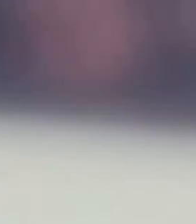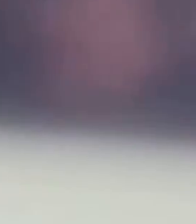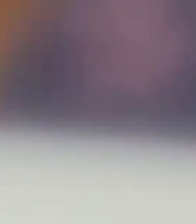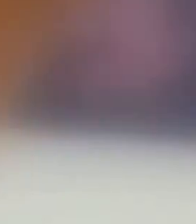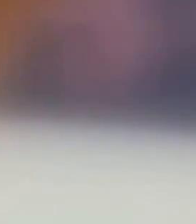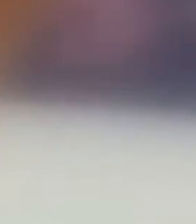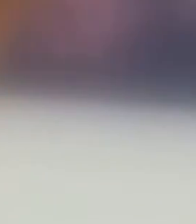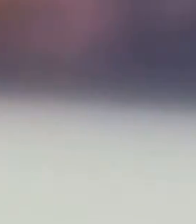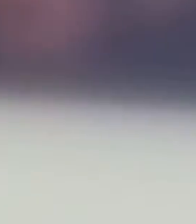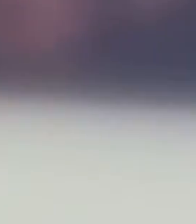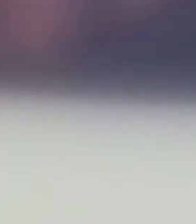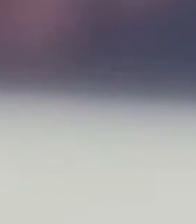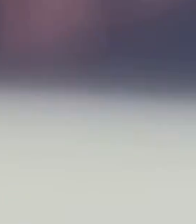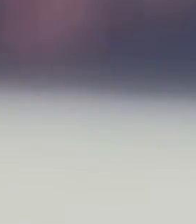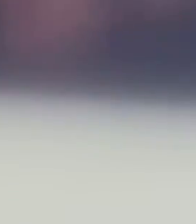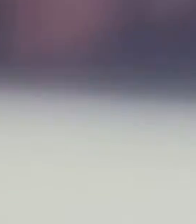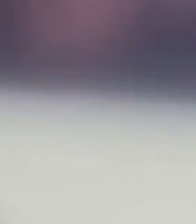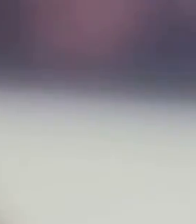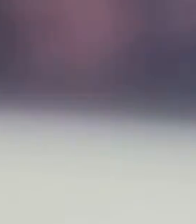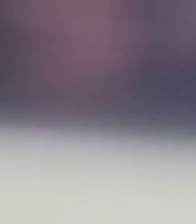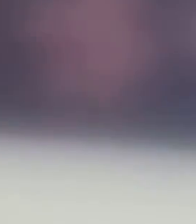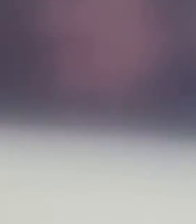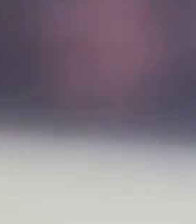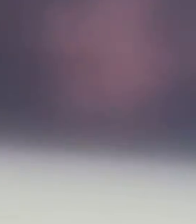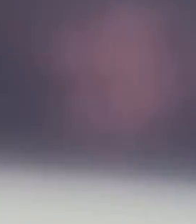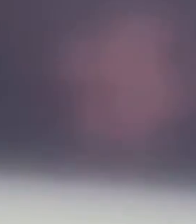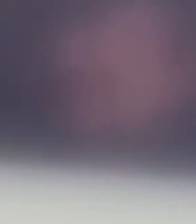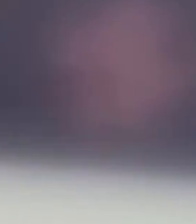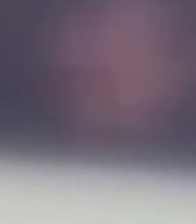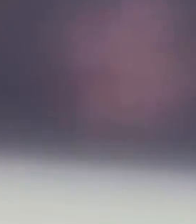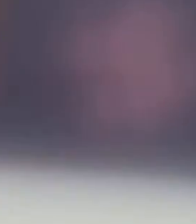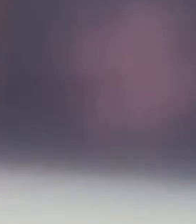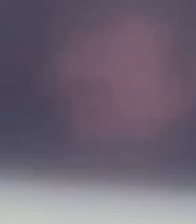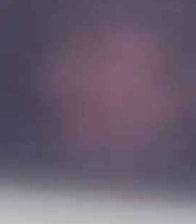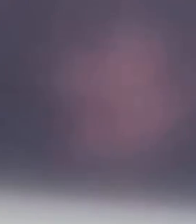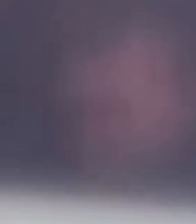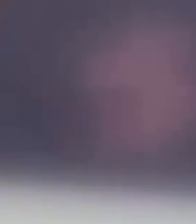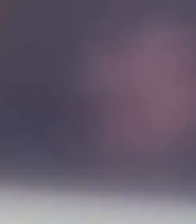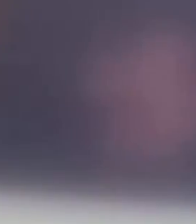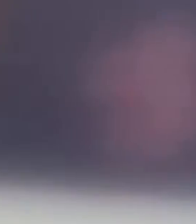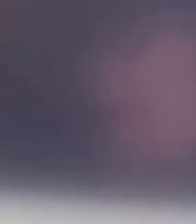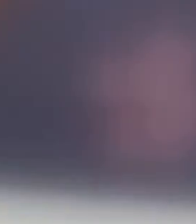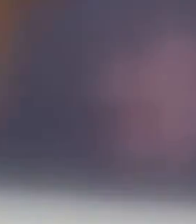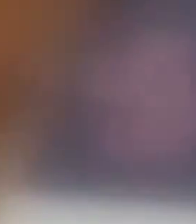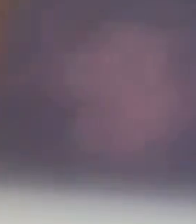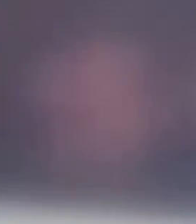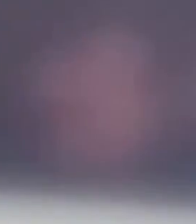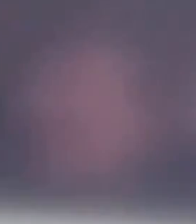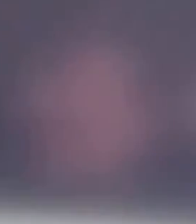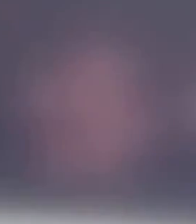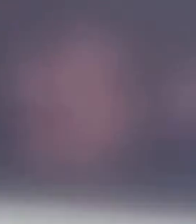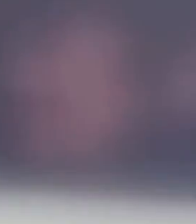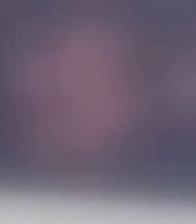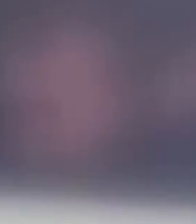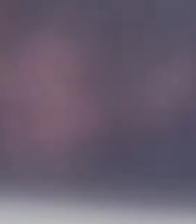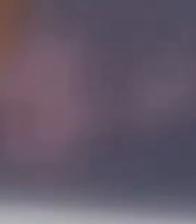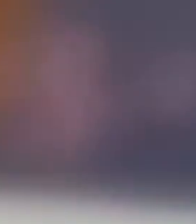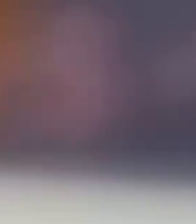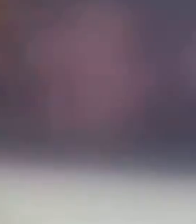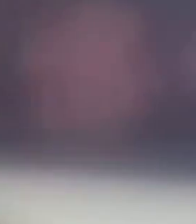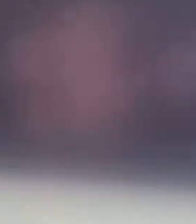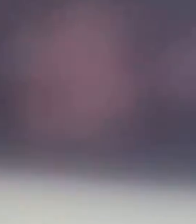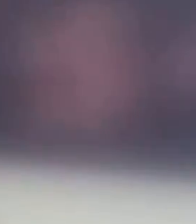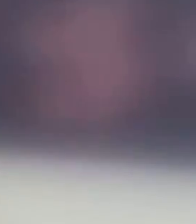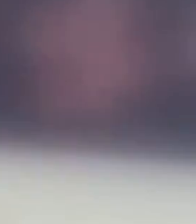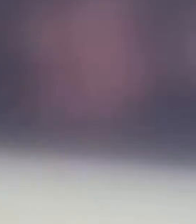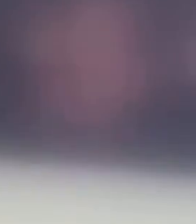안에서 너희 마음과 생각을 지키시다 불리보다 다다